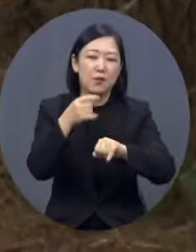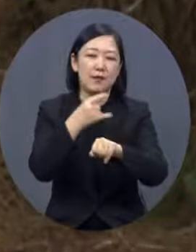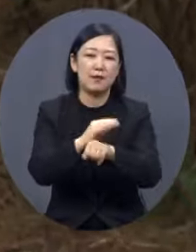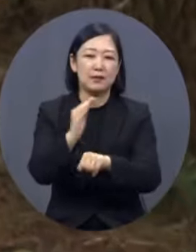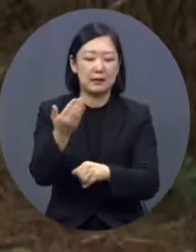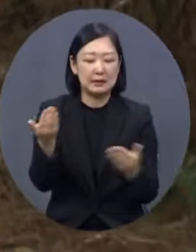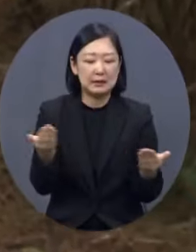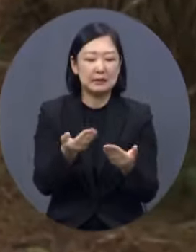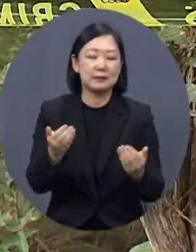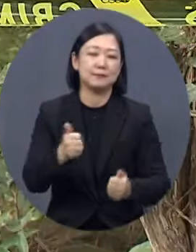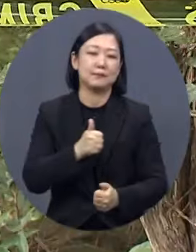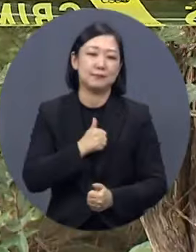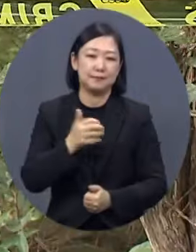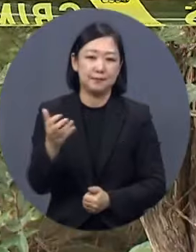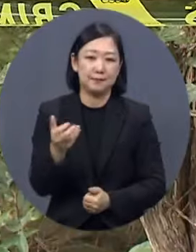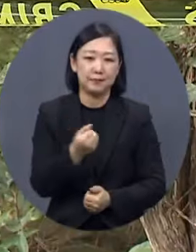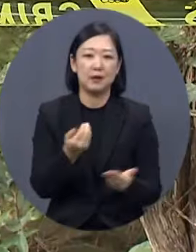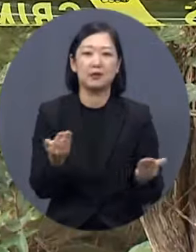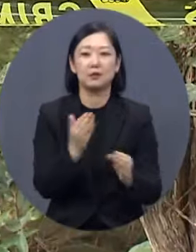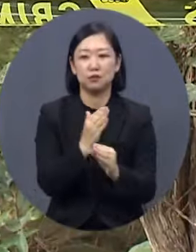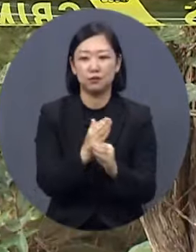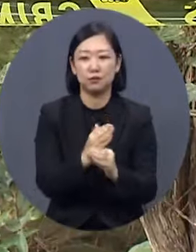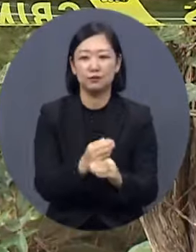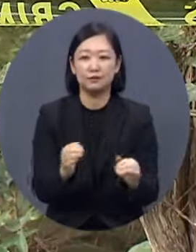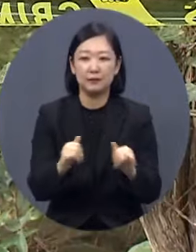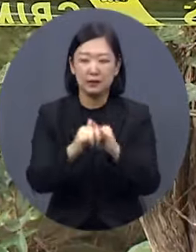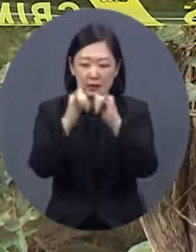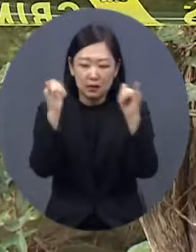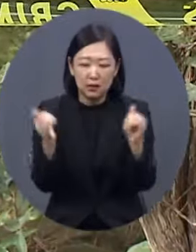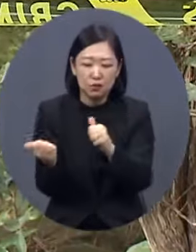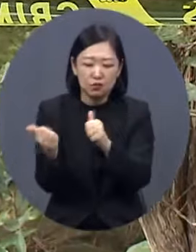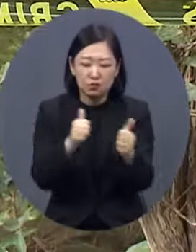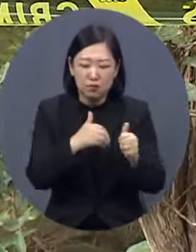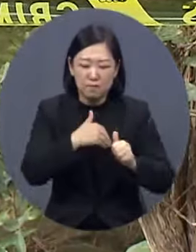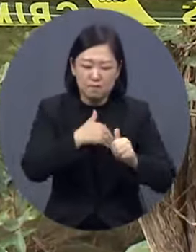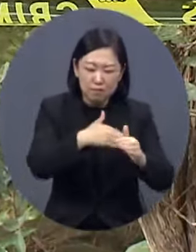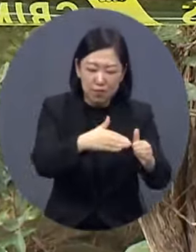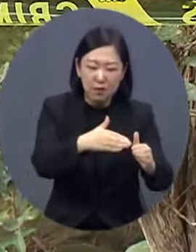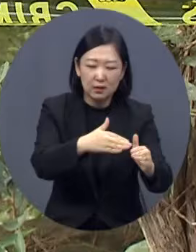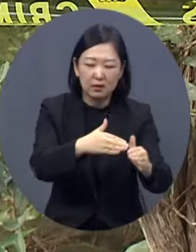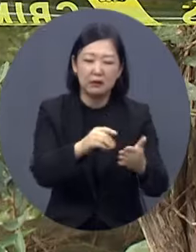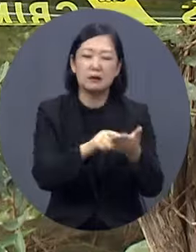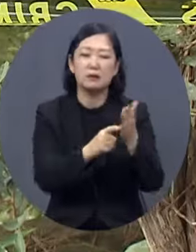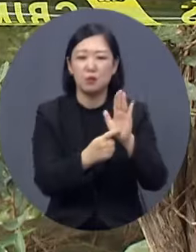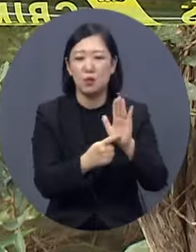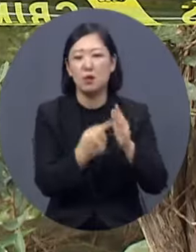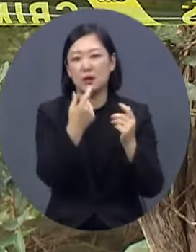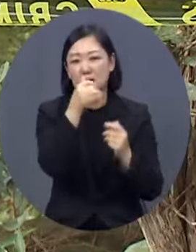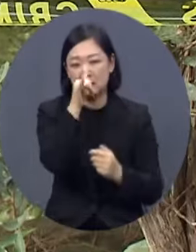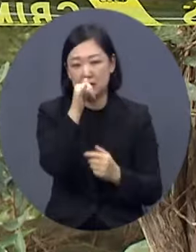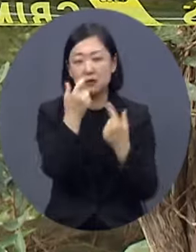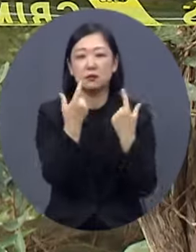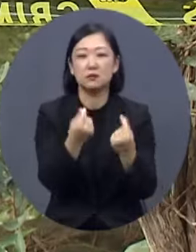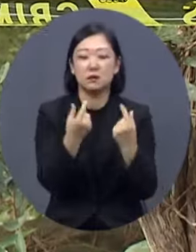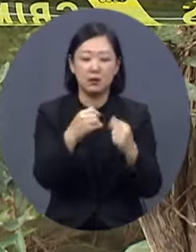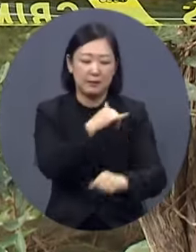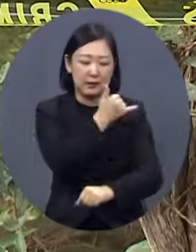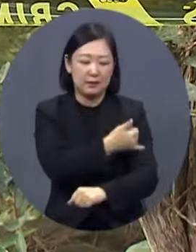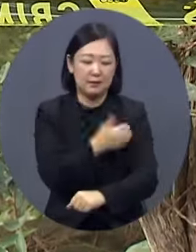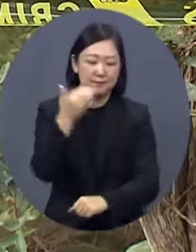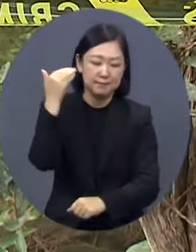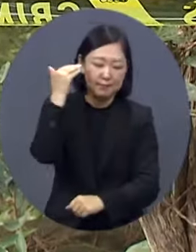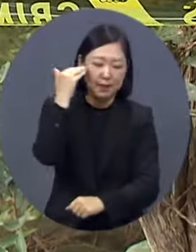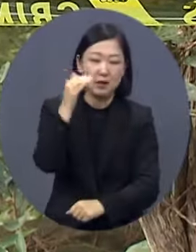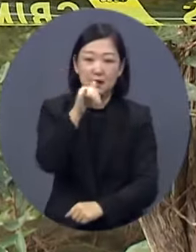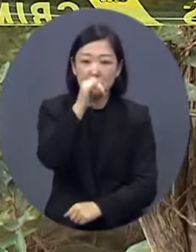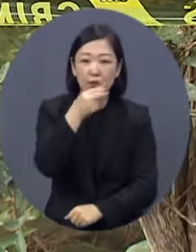있습니다 무관심에 사망한 것도 이제 사회가 죽음으로 내몰았다 요새는 그렇게 표현을 하잖아요 그러니까 뭐 인권이 침매 다가는